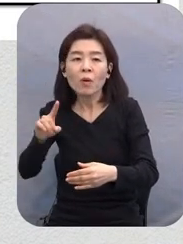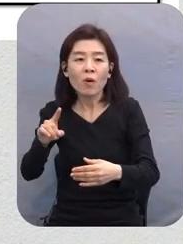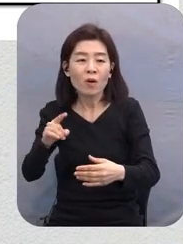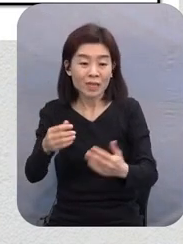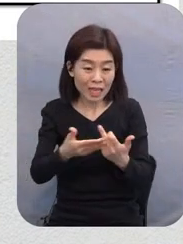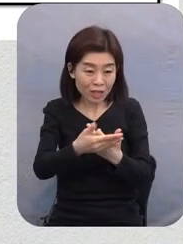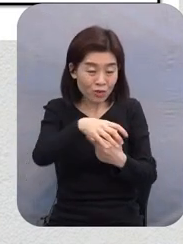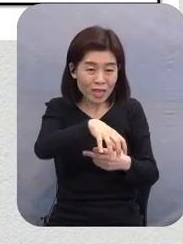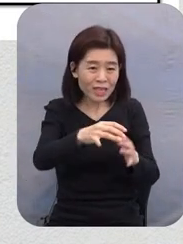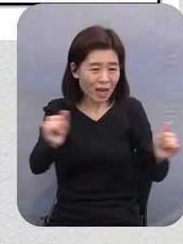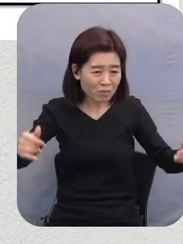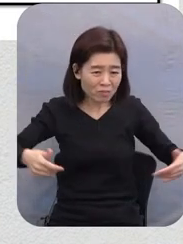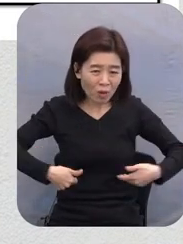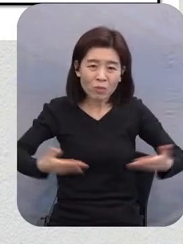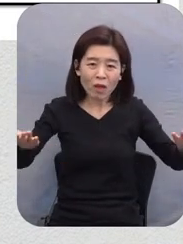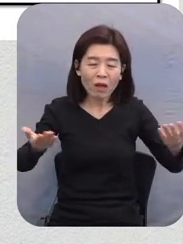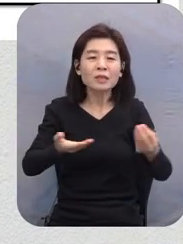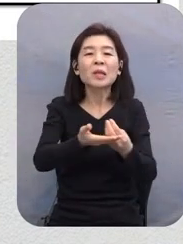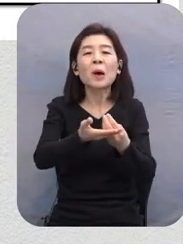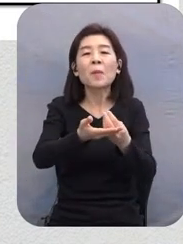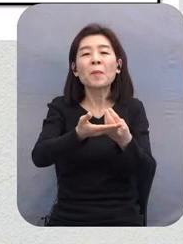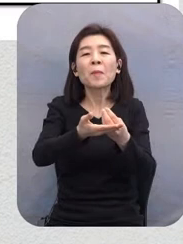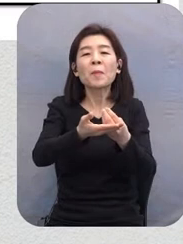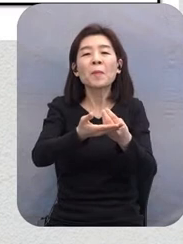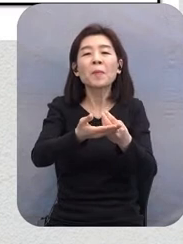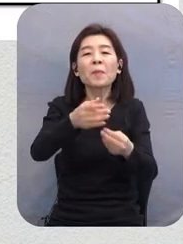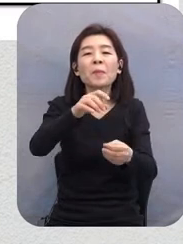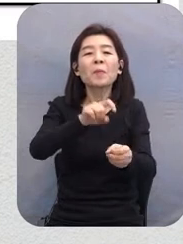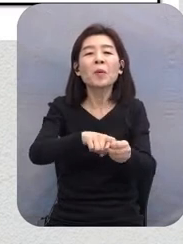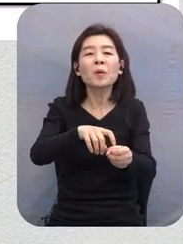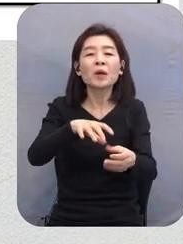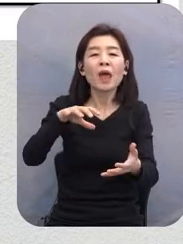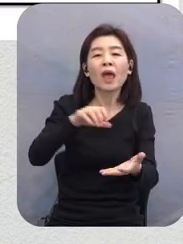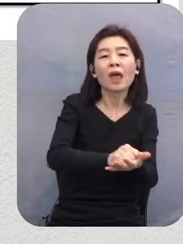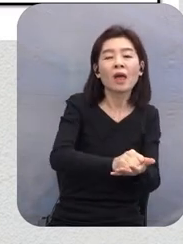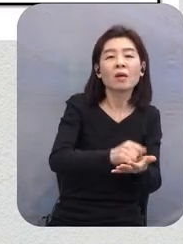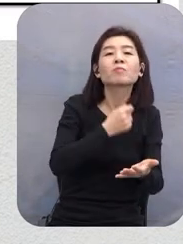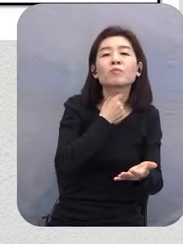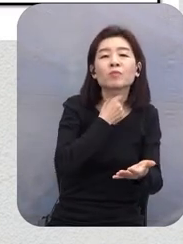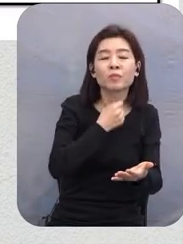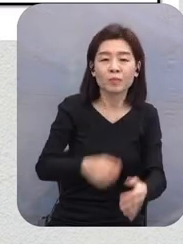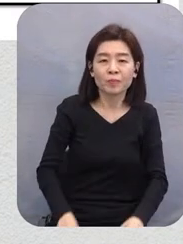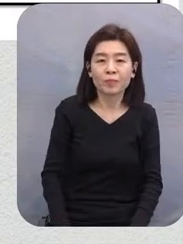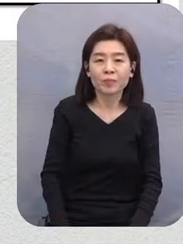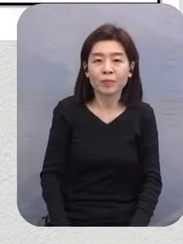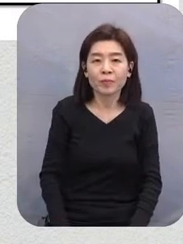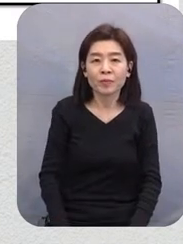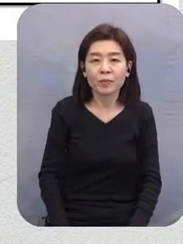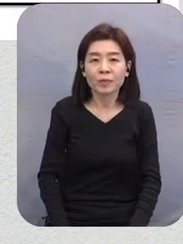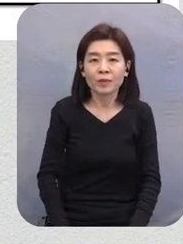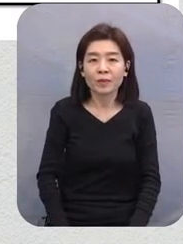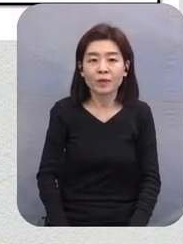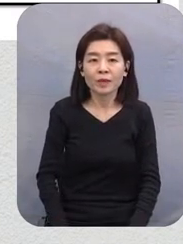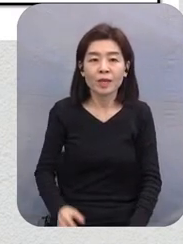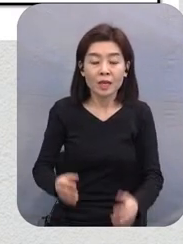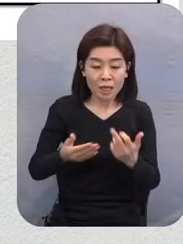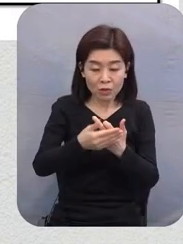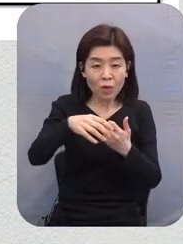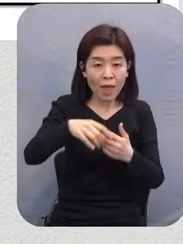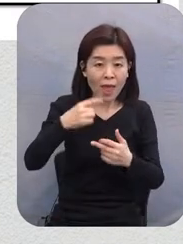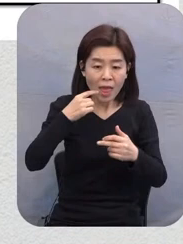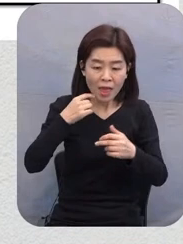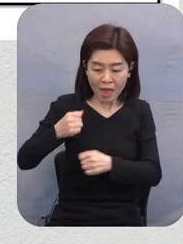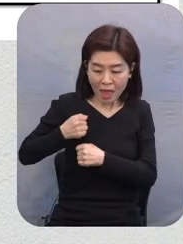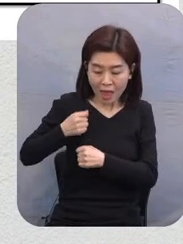없다. 선만 있으면 된다. 제주도 해군기지 있잖아요. 조병무기가 비행기에서